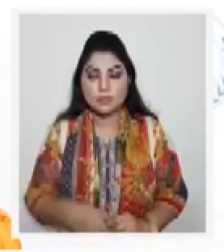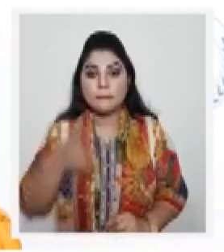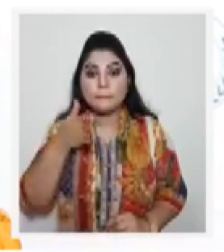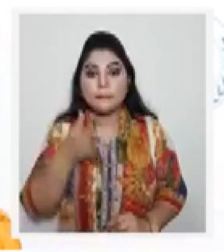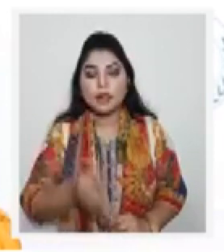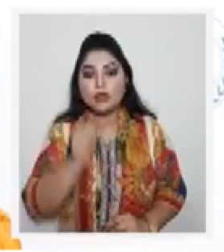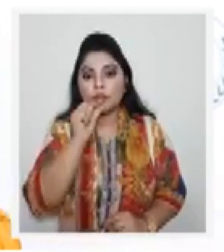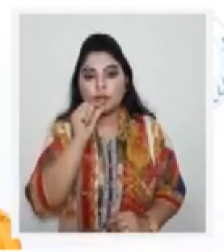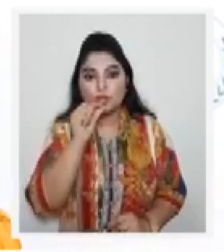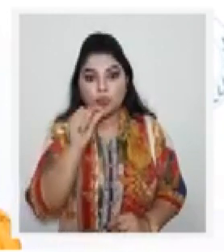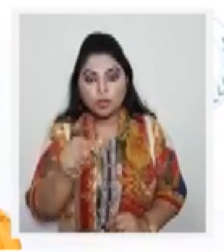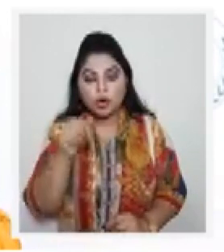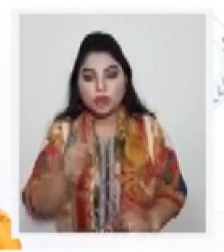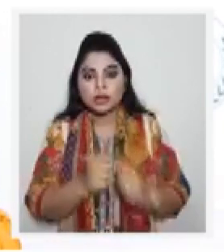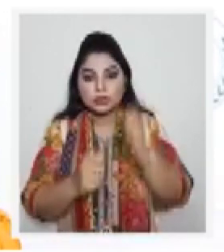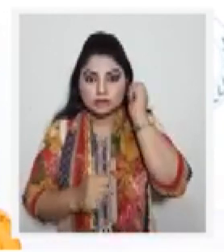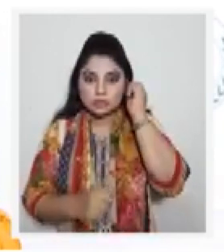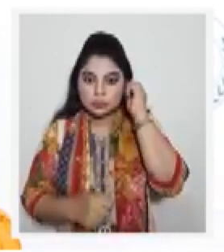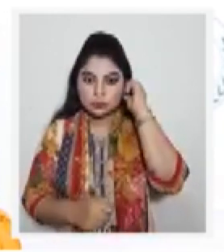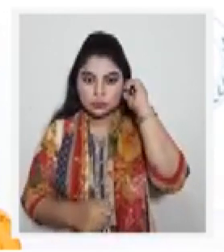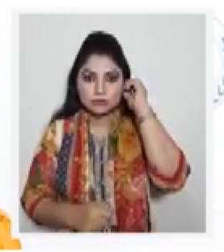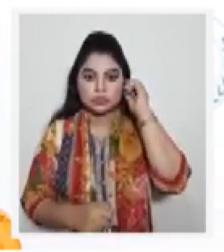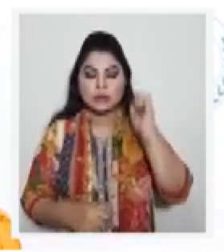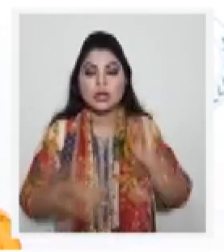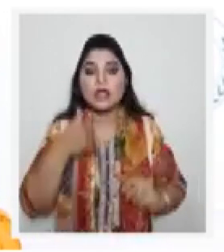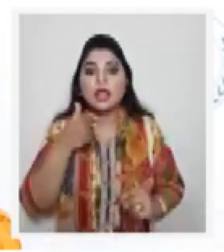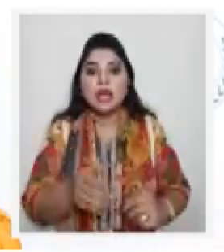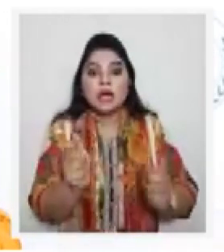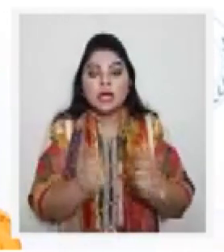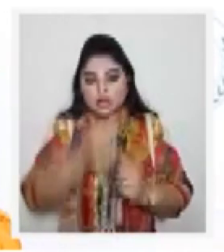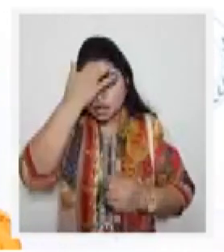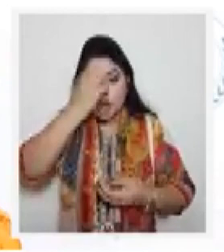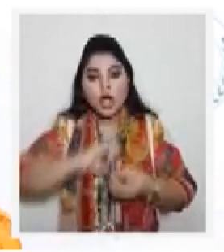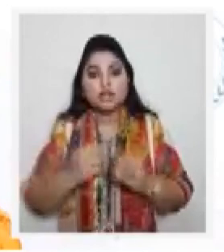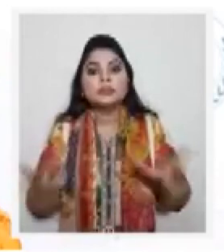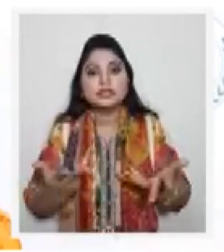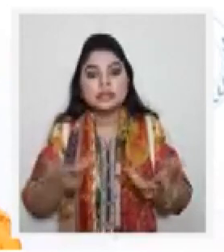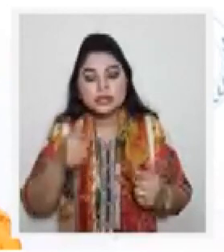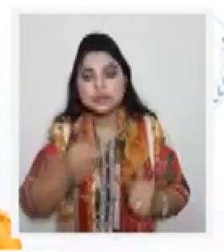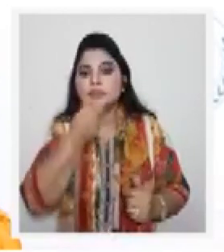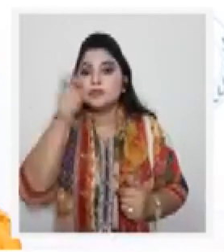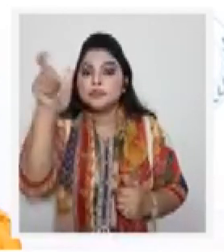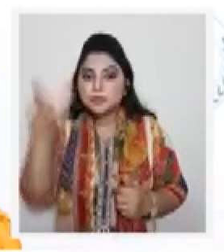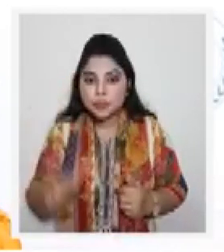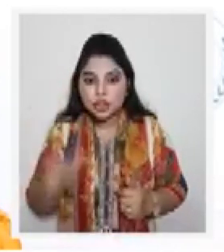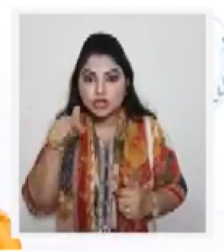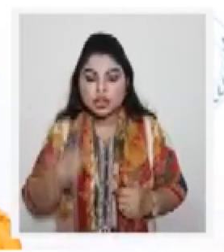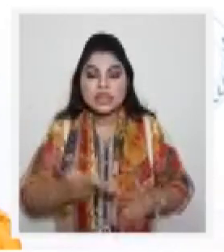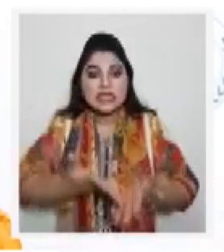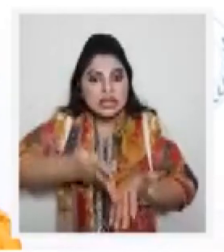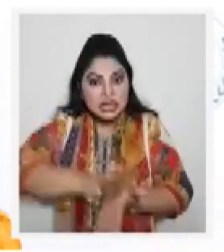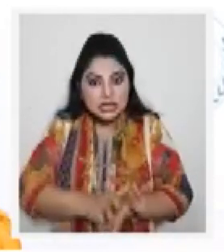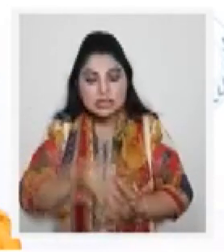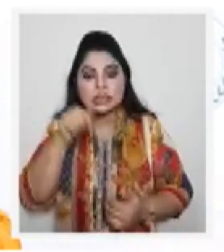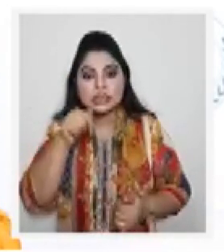ইয়েলো জোন বা গ্রিন জোনের একটি চলমান প্রক্রিয়া, যা নির্ধারণ করা হয় সংক্রমণ বিস্তারের সর্বাধিক ঝুঁকি, মাঝারি ঝুঁকি